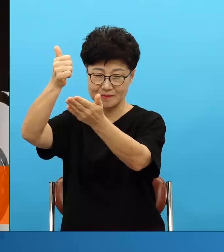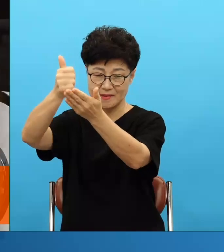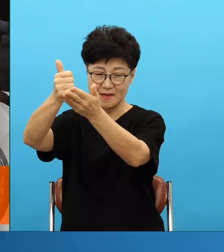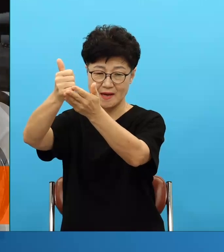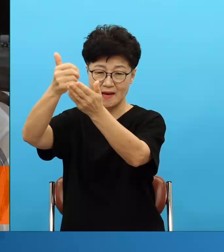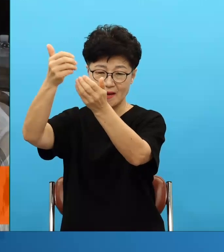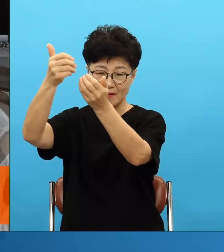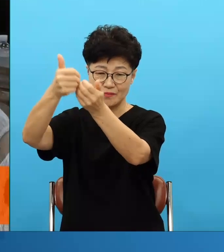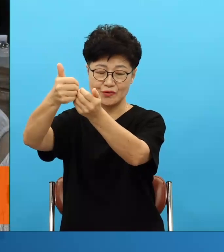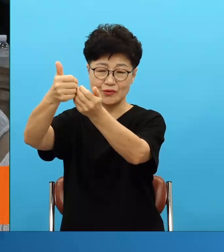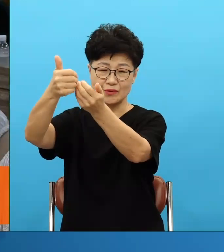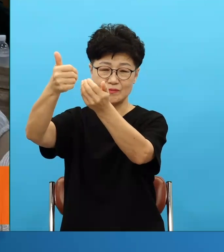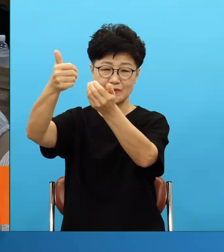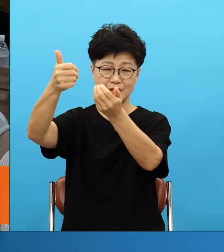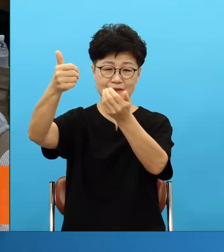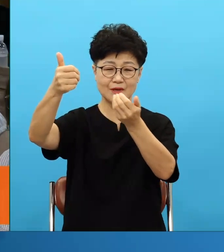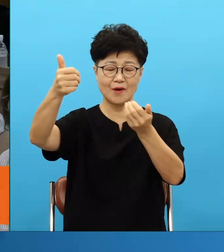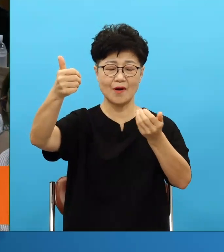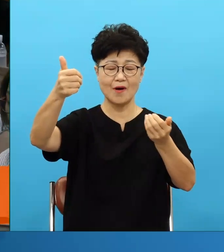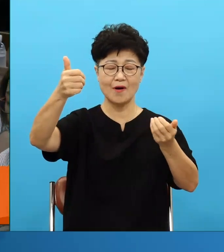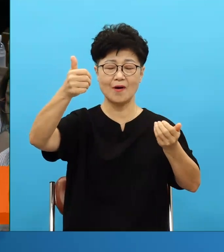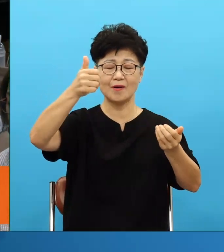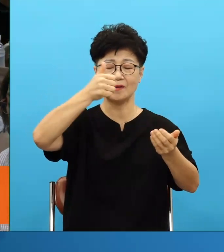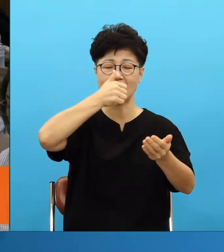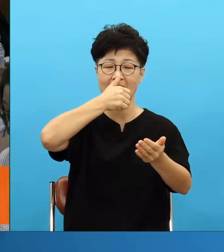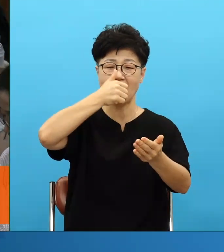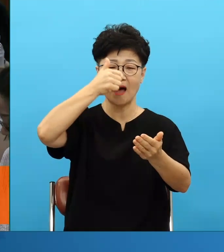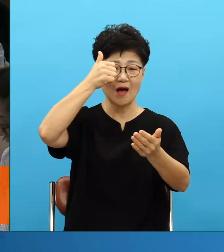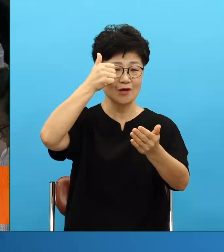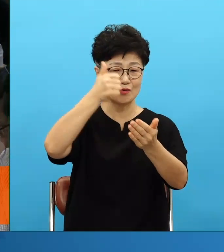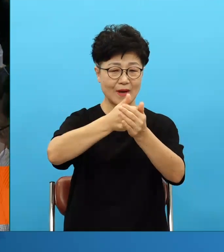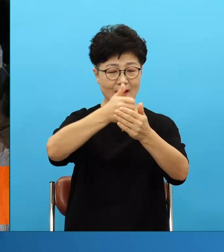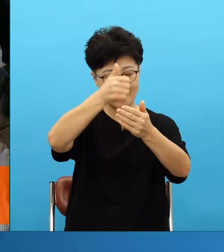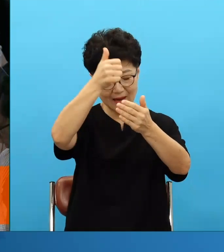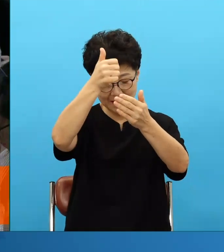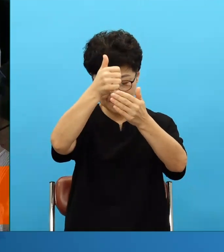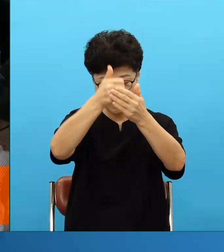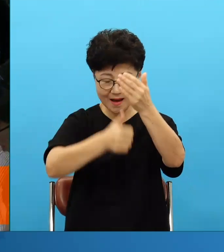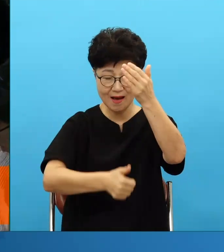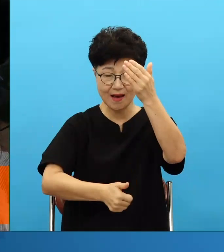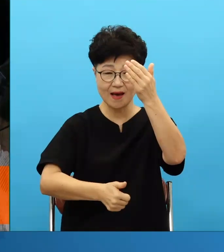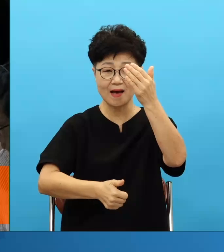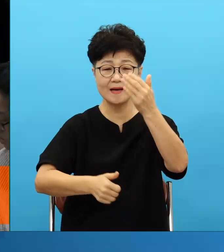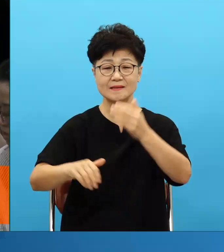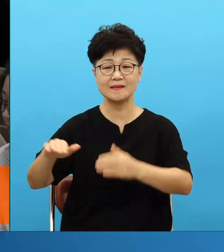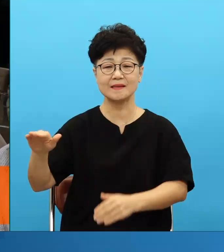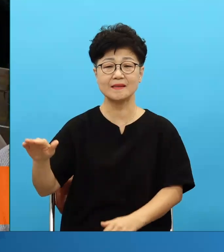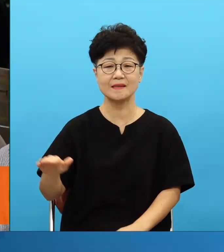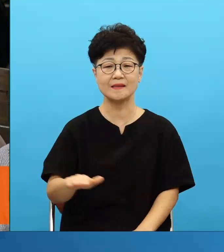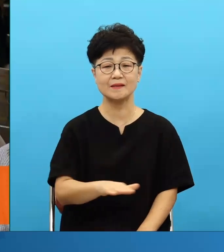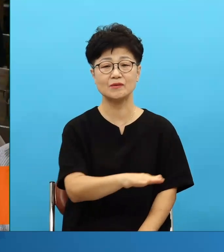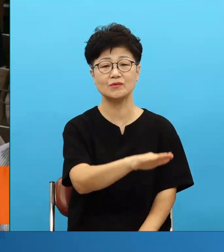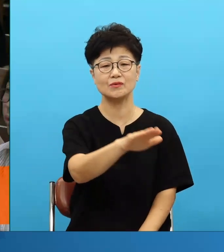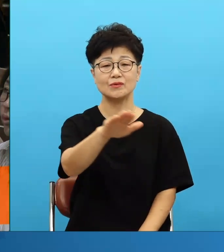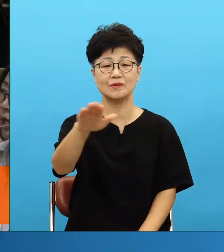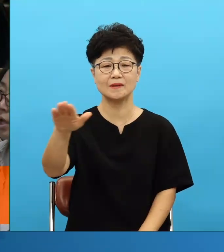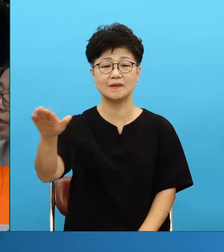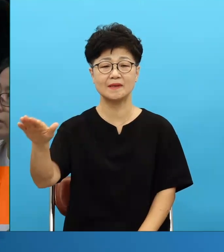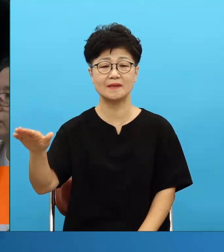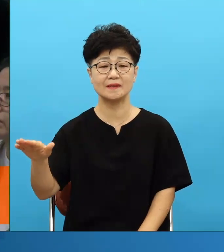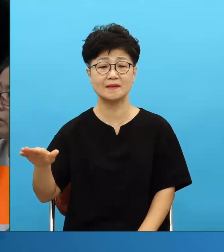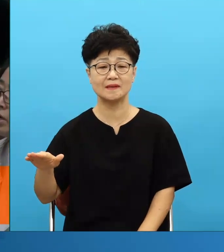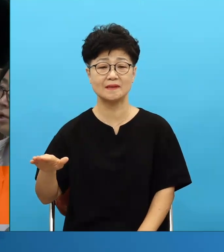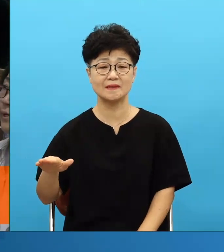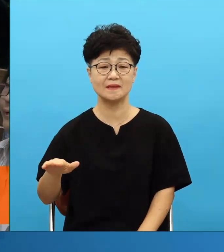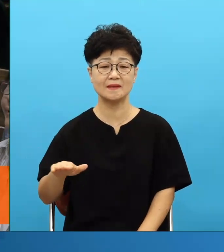하나님의 복을 떠나 죄에 빠진